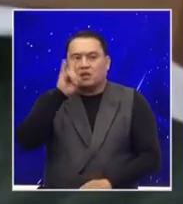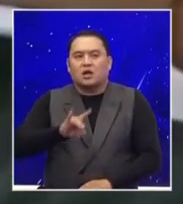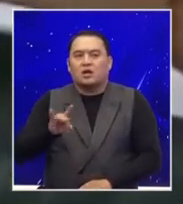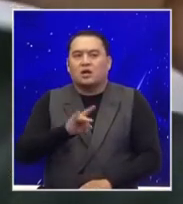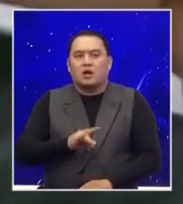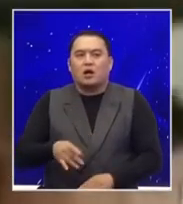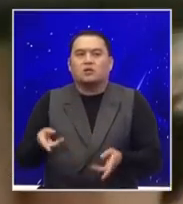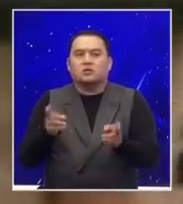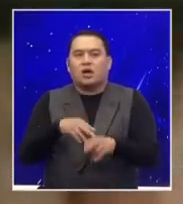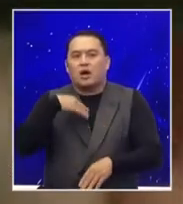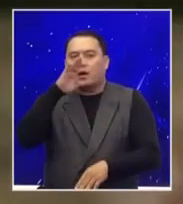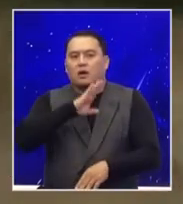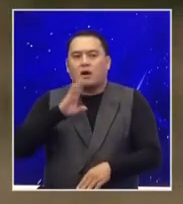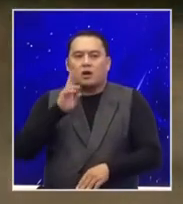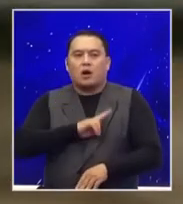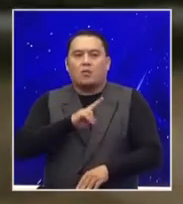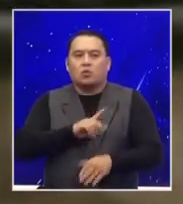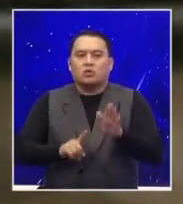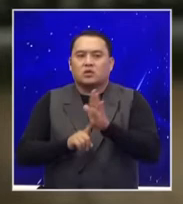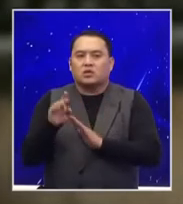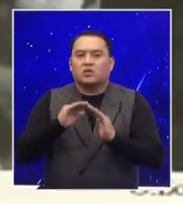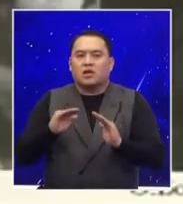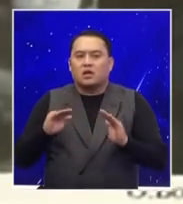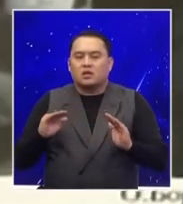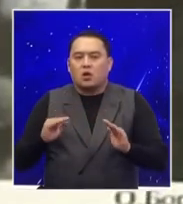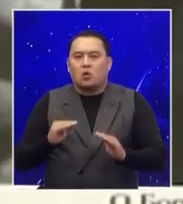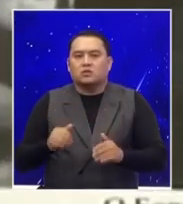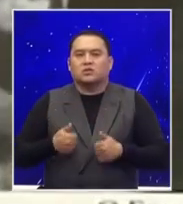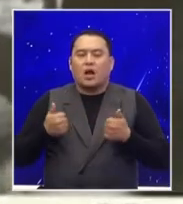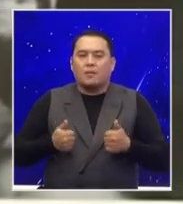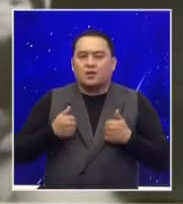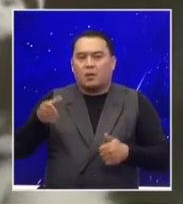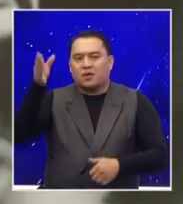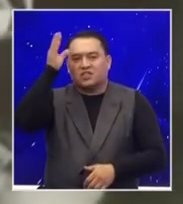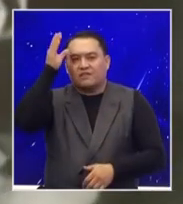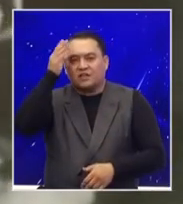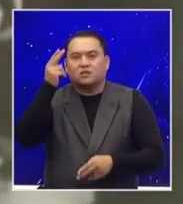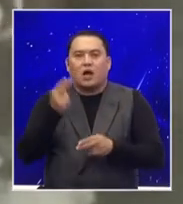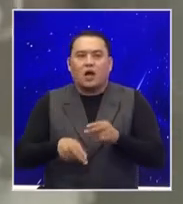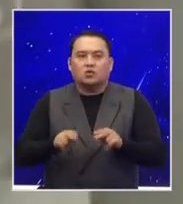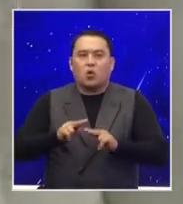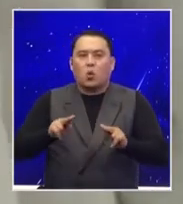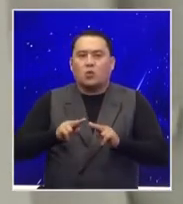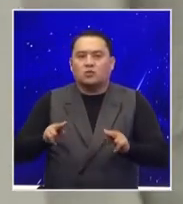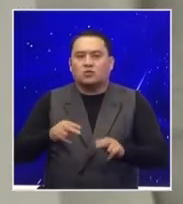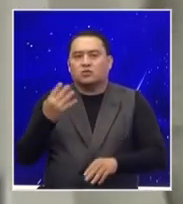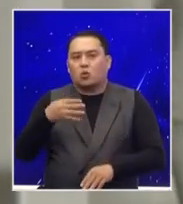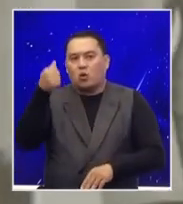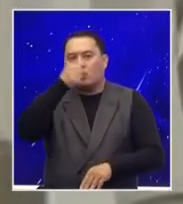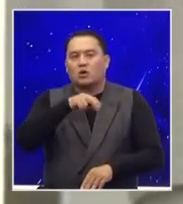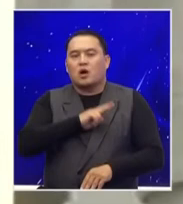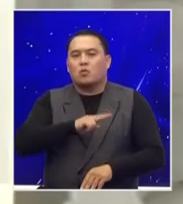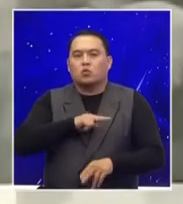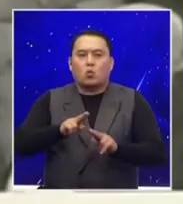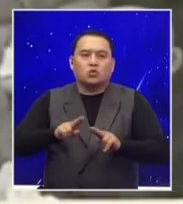Рано оставшись без родителей, работать он начал с самого детства. При этом очень стремился к образованию. Закончив педучилище, с 1940 года стал